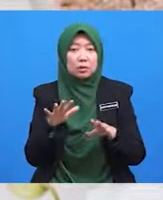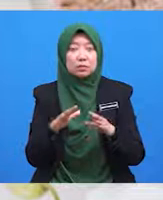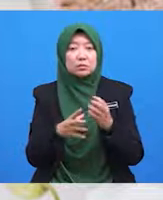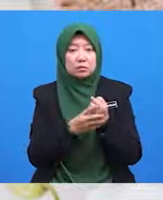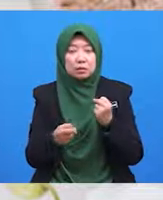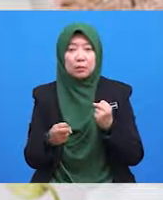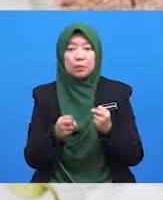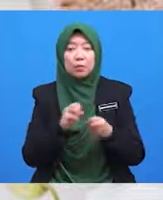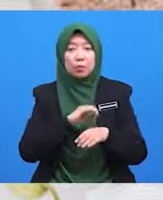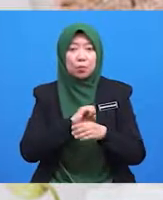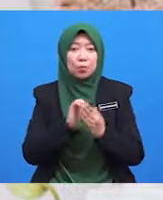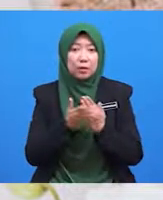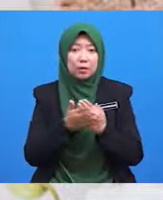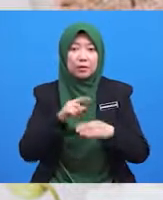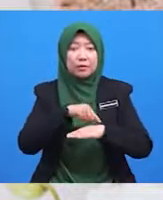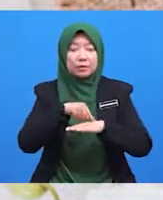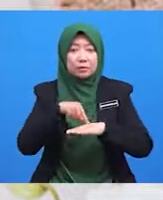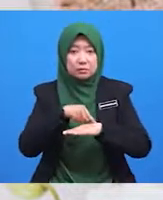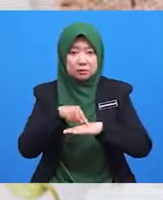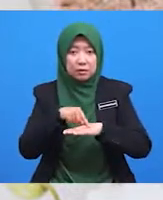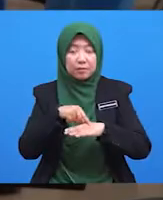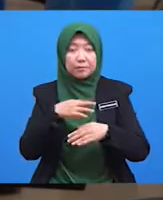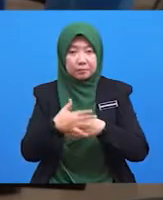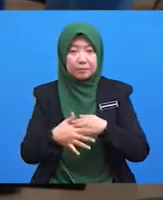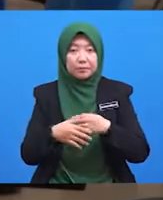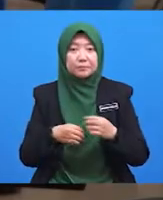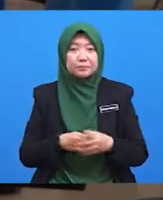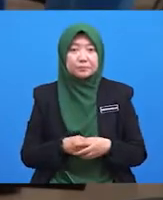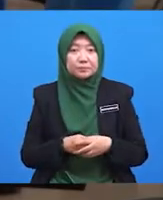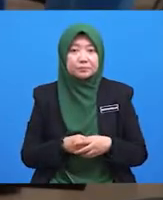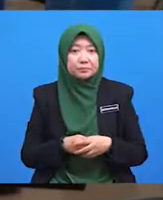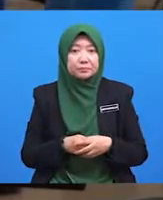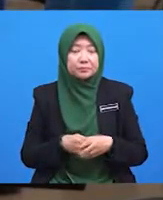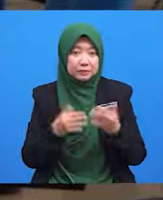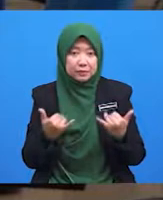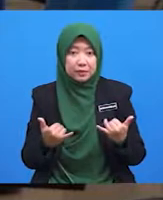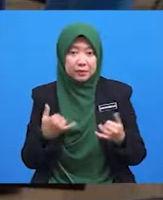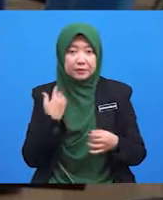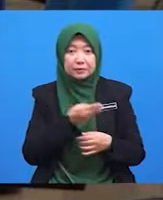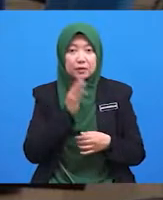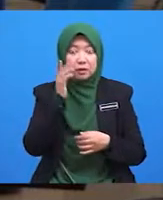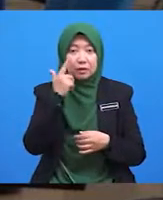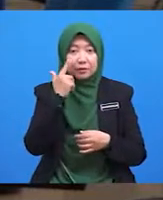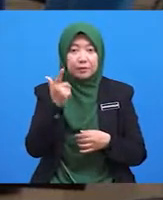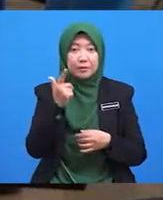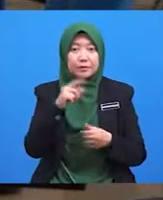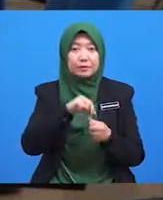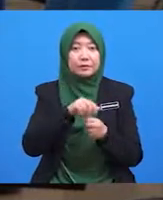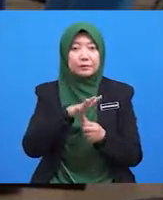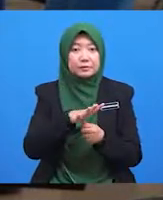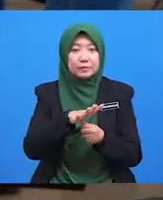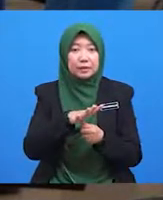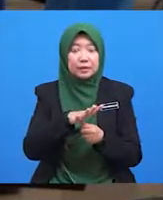oleh sel-sel ke sistem peredaran darah. Sekarang, kita akan lihat pula